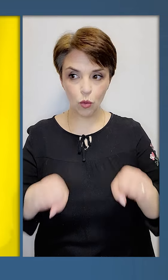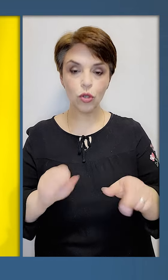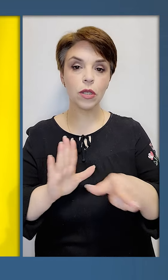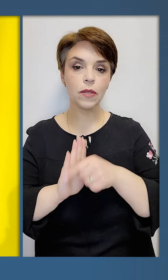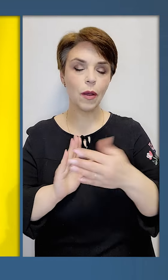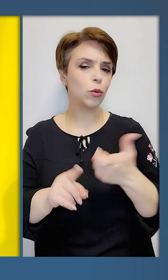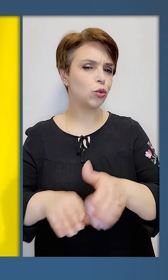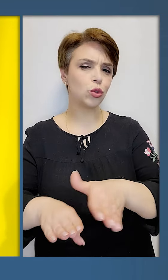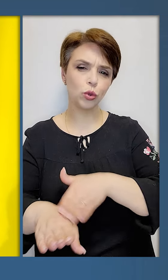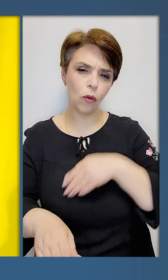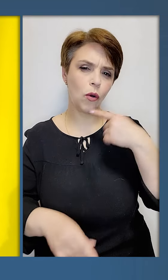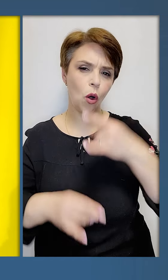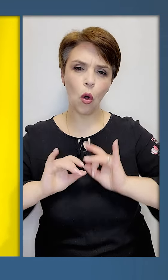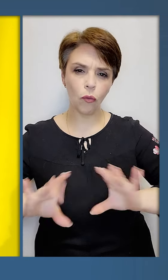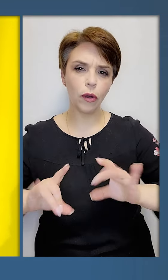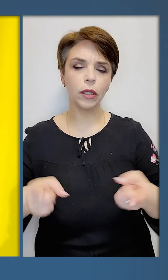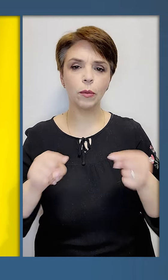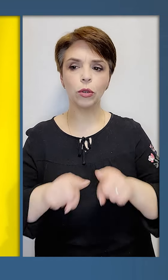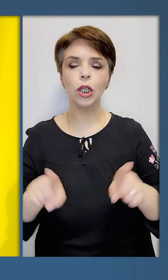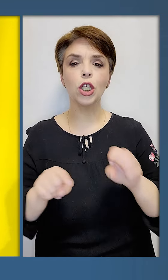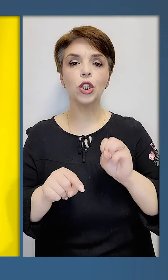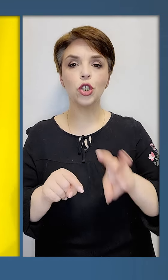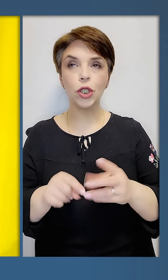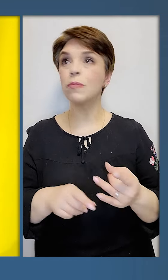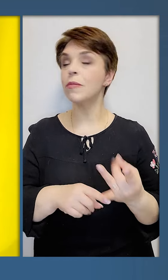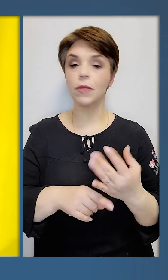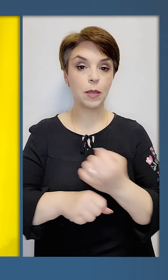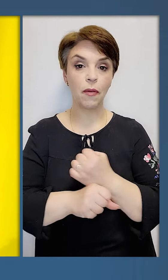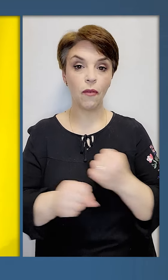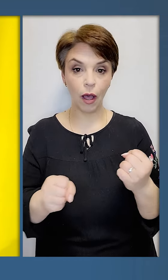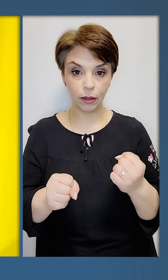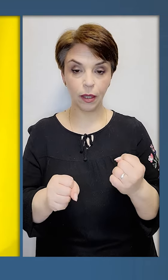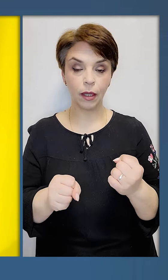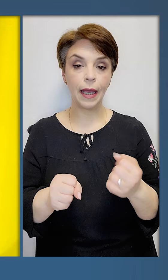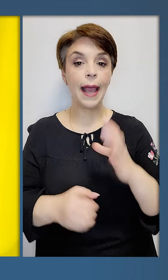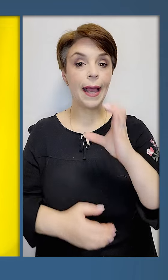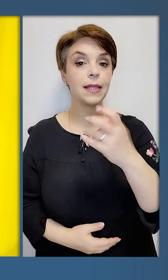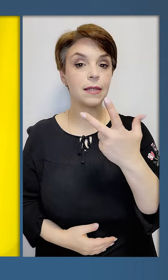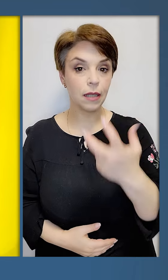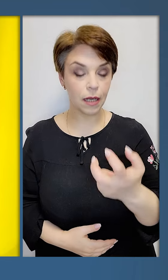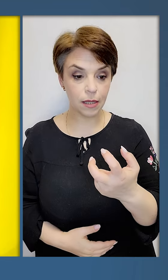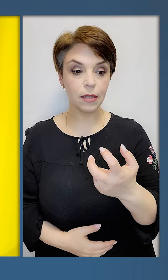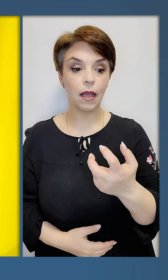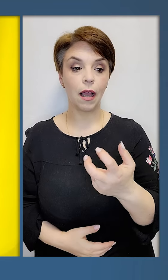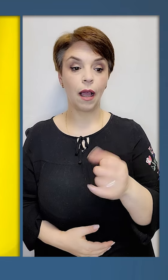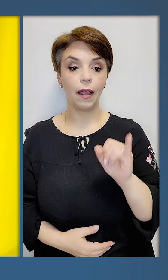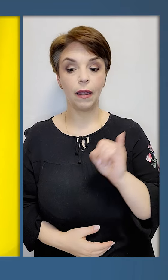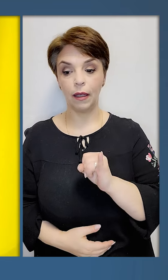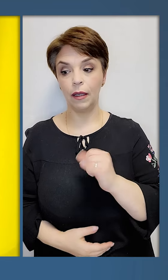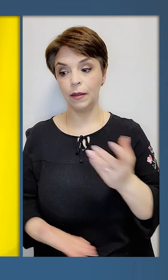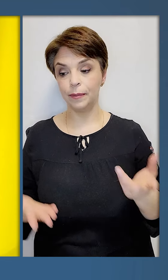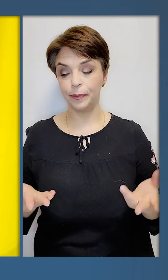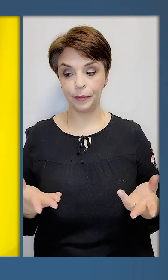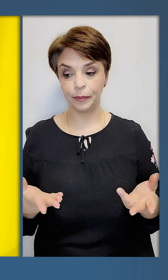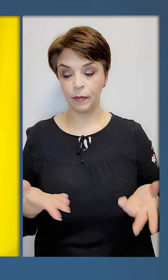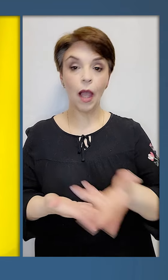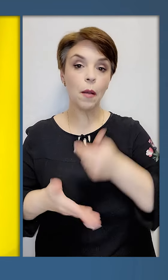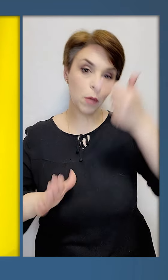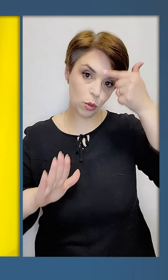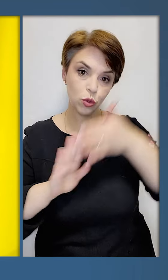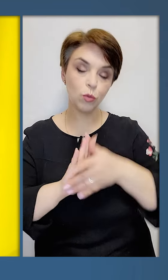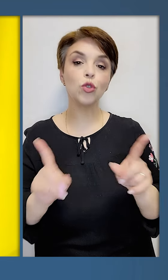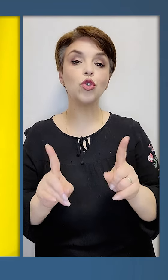Можна з вами дуже довго говорити про те, що чим збивати С-300, і